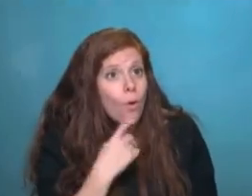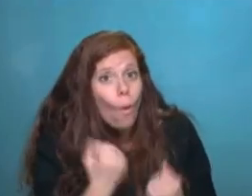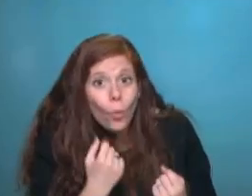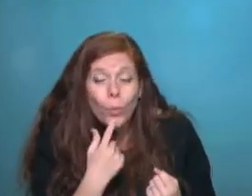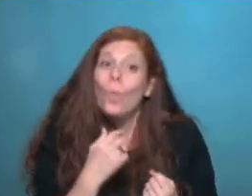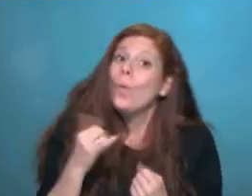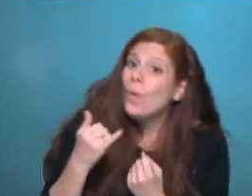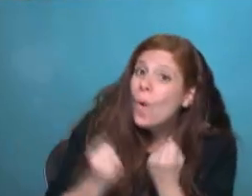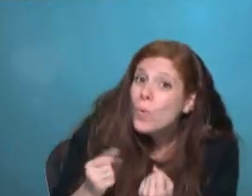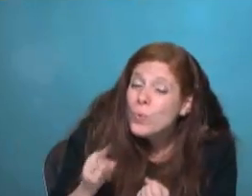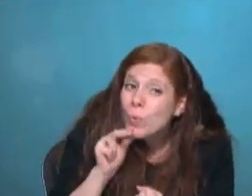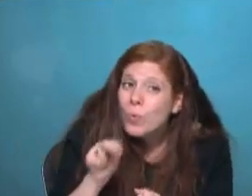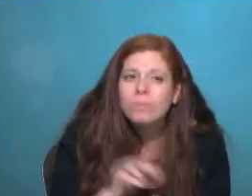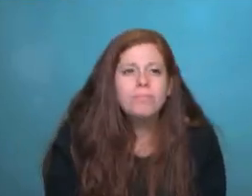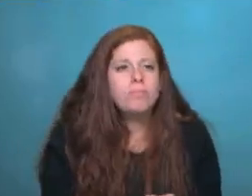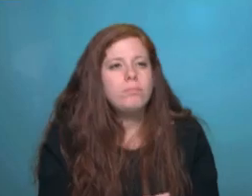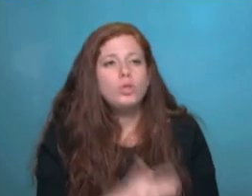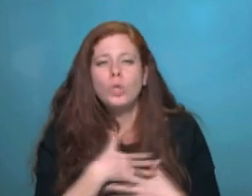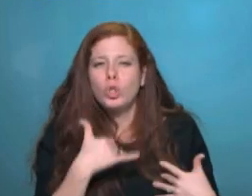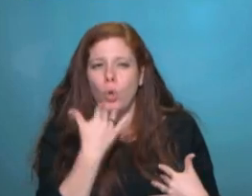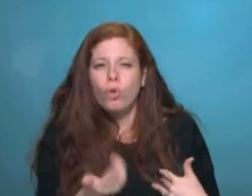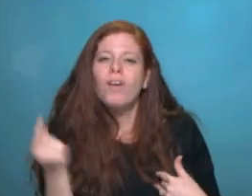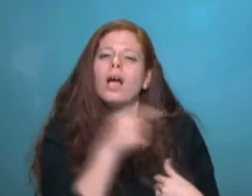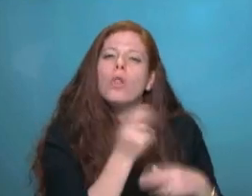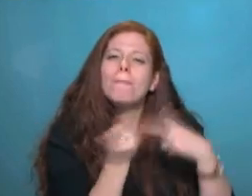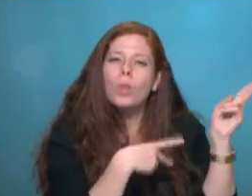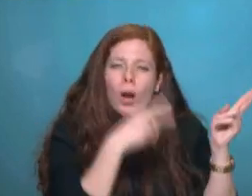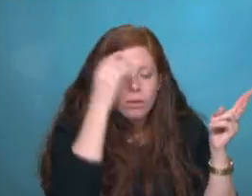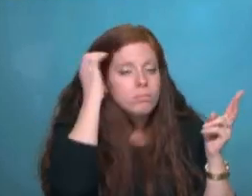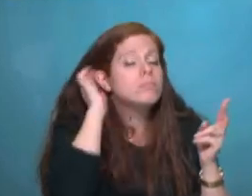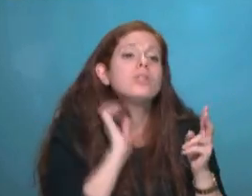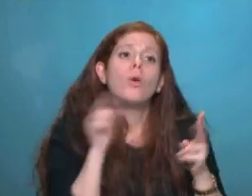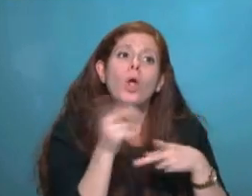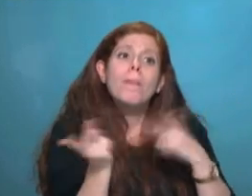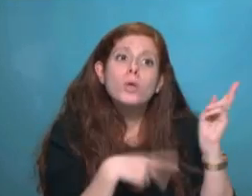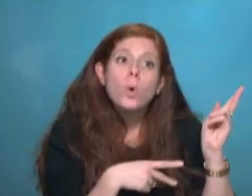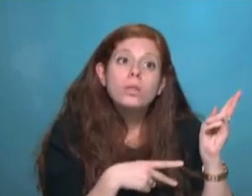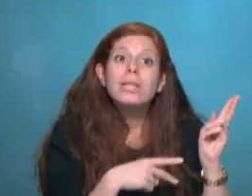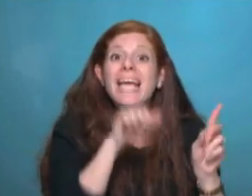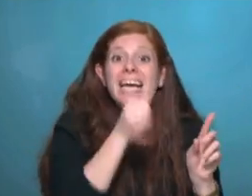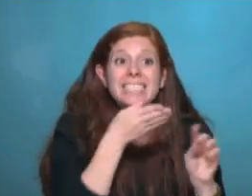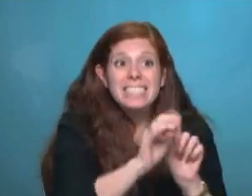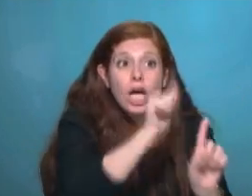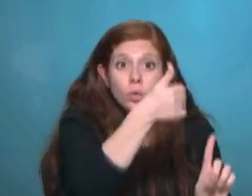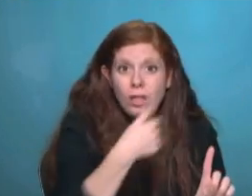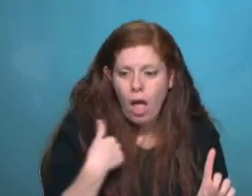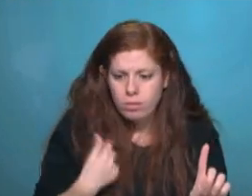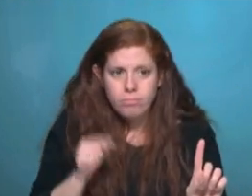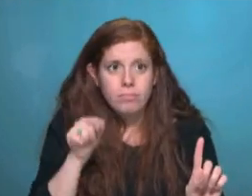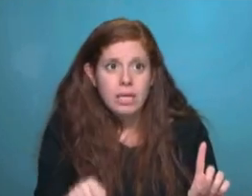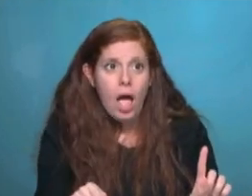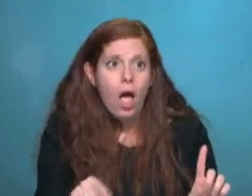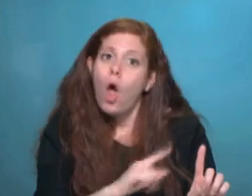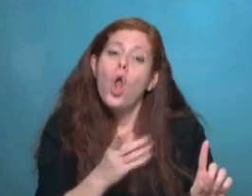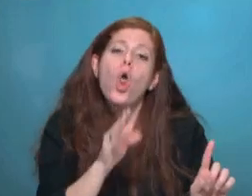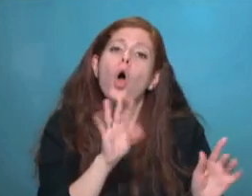כשהוא הרגיש לא טוב, הגענו אותו לקפלן. נכון. אנחנו מגיעות למיון, ושוב... איריס נכנסה ראשונה, והגיעה לדלפק. ולא נתנו לה